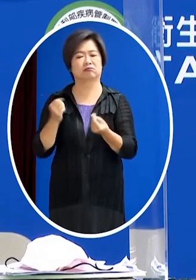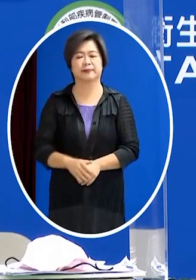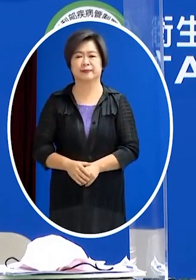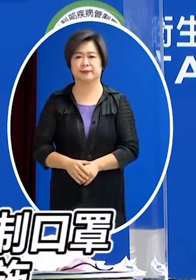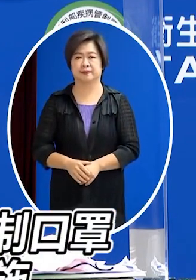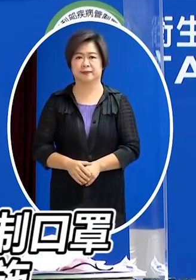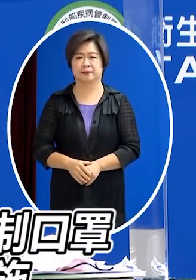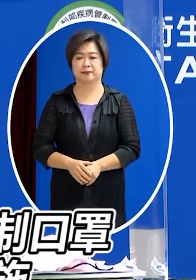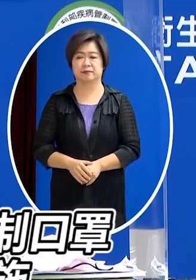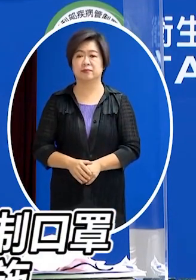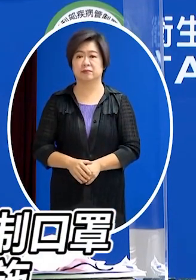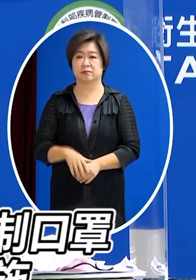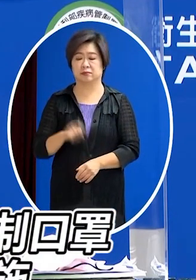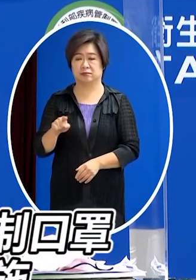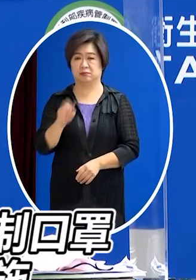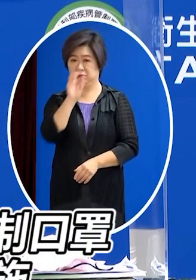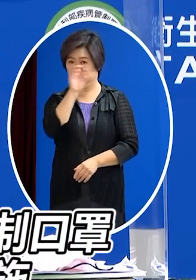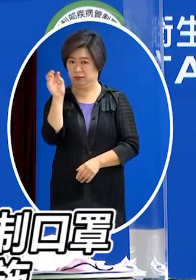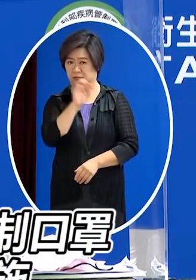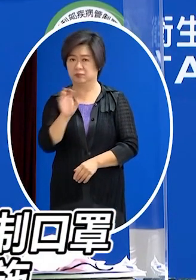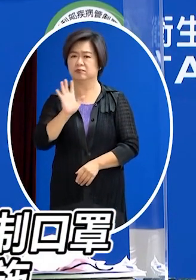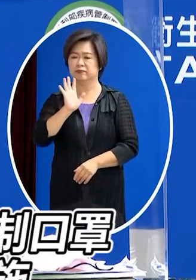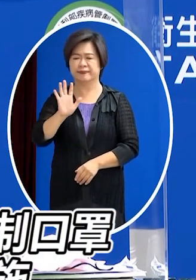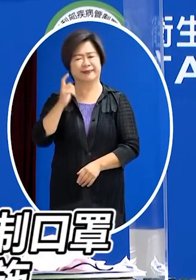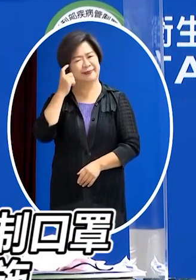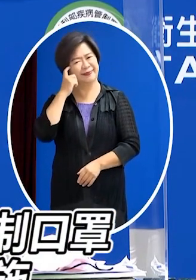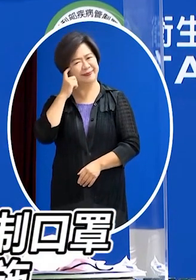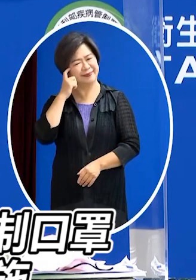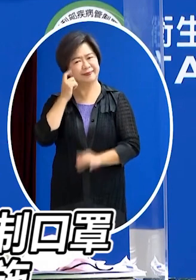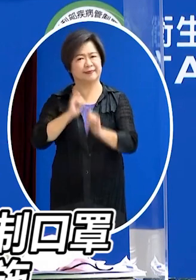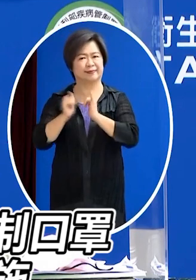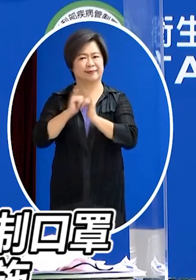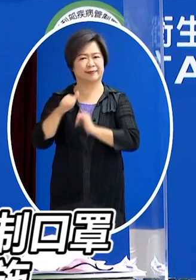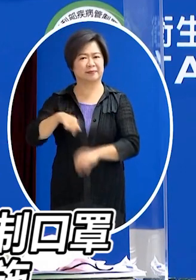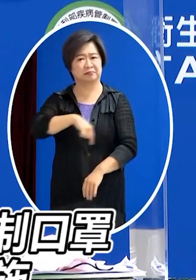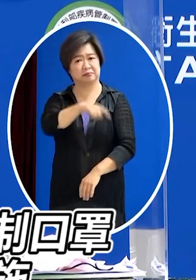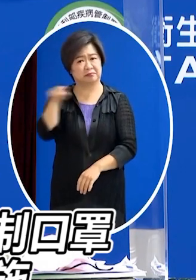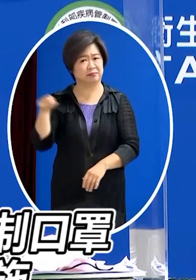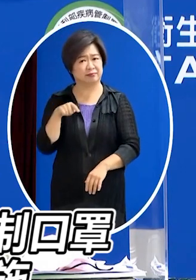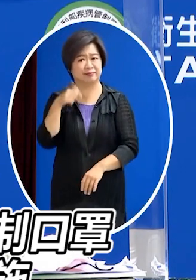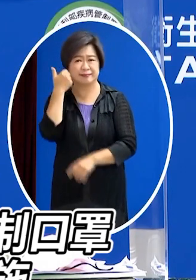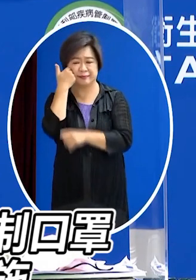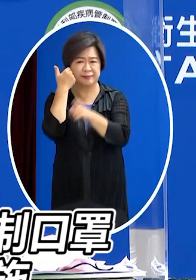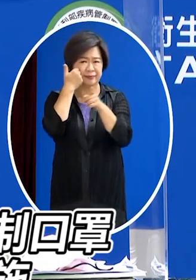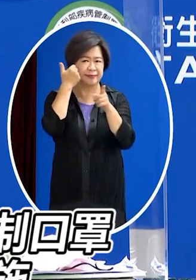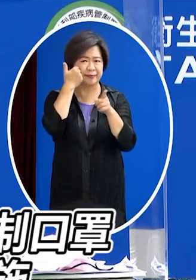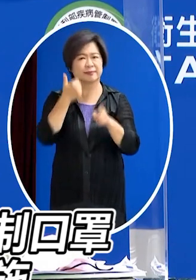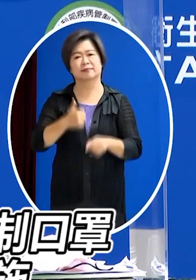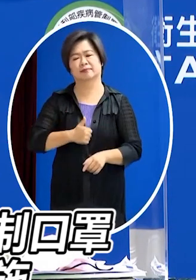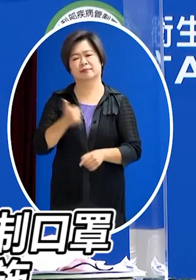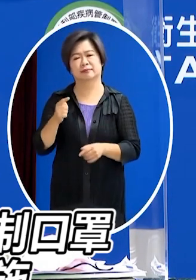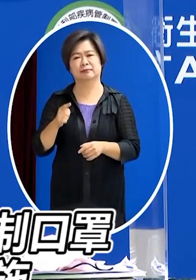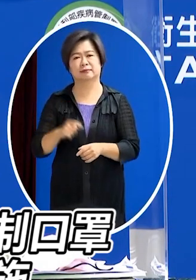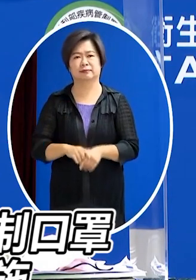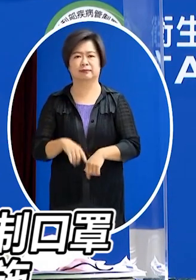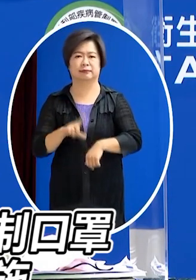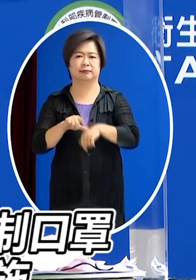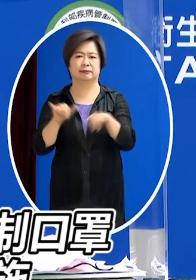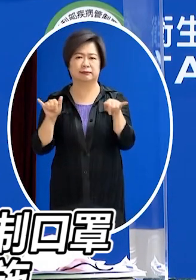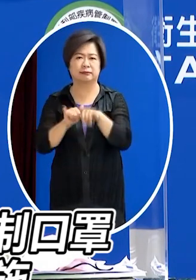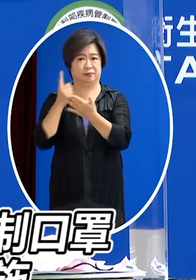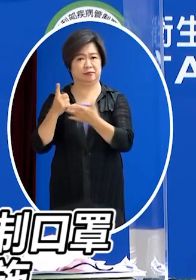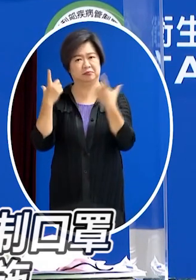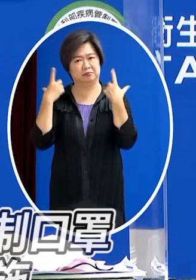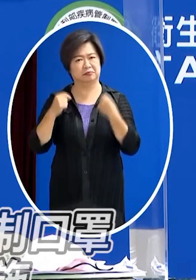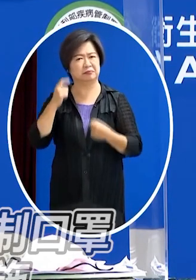格。虽然有这样子列，我们还是体谅，可能就有一部分的人他可能确实临时有事情或是有